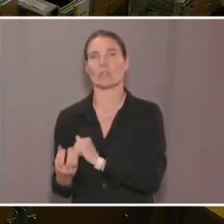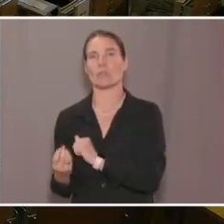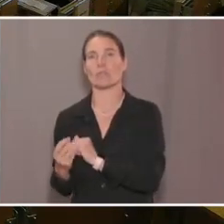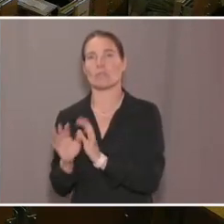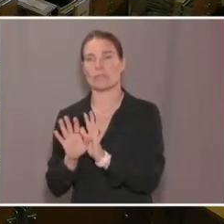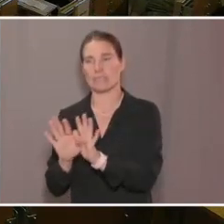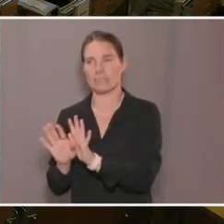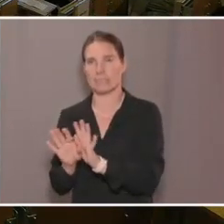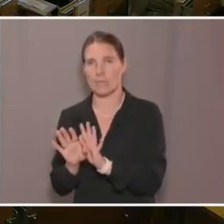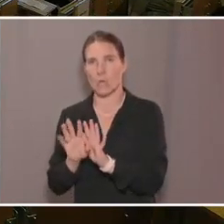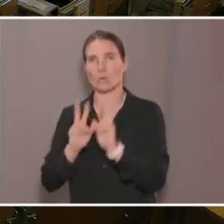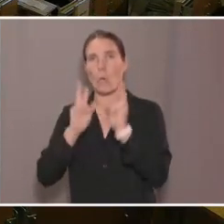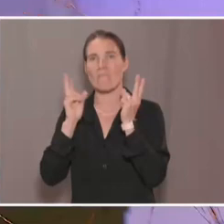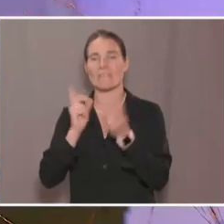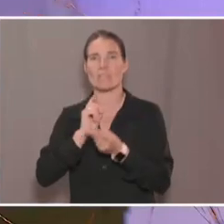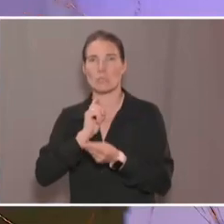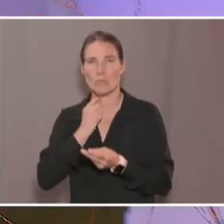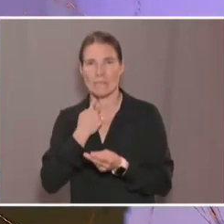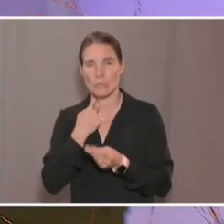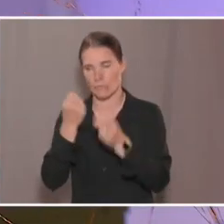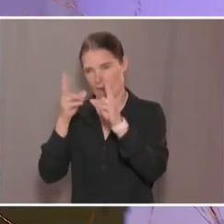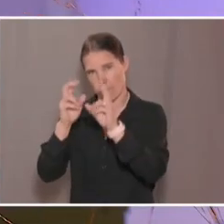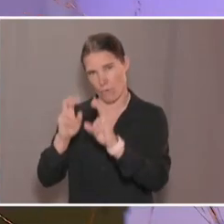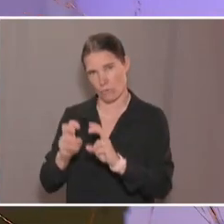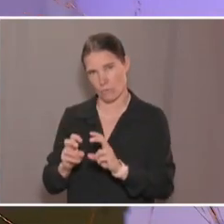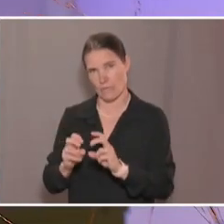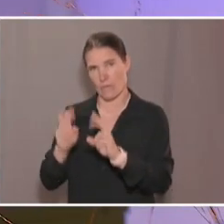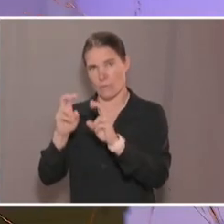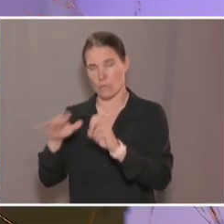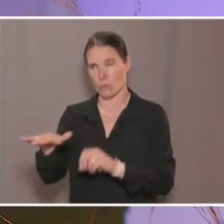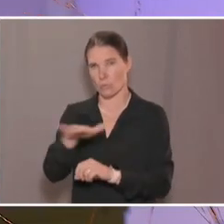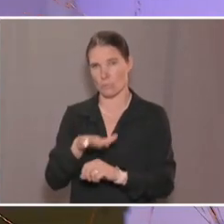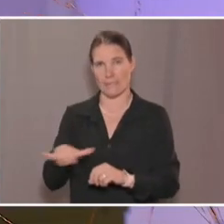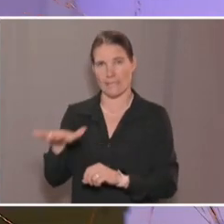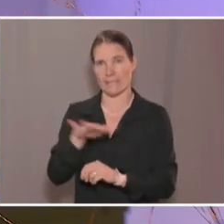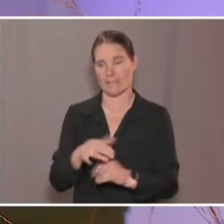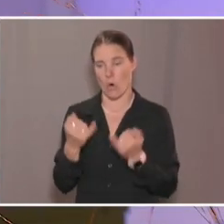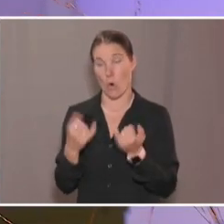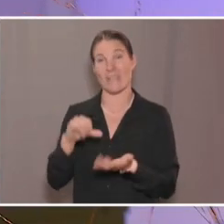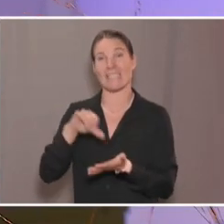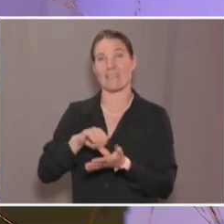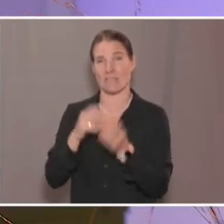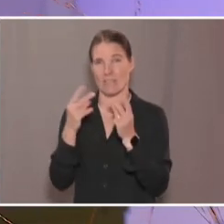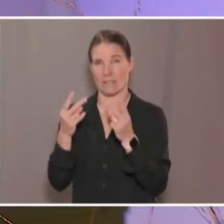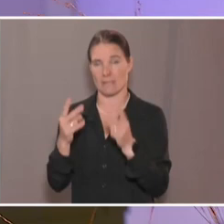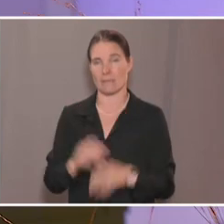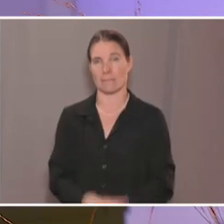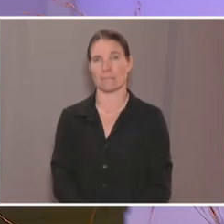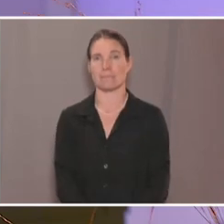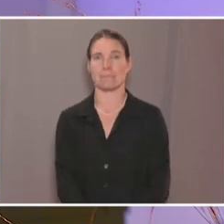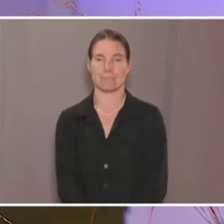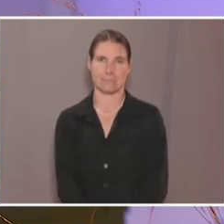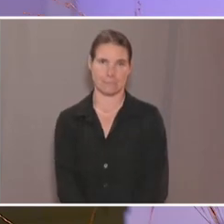Ressourcenverknappung und Umweltverschmutzung erforscht. Forschungsbereiche, die heute zentral wichtig sind. Ich glaube, das